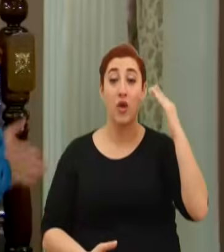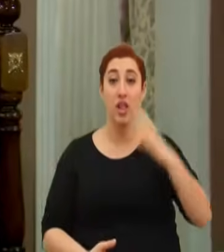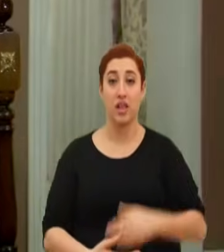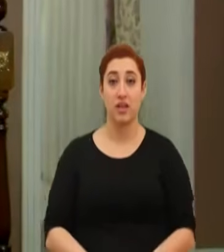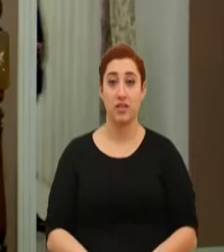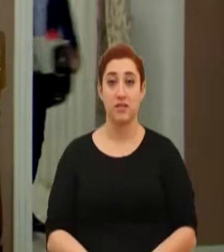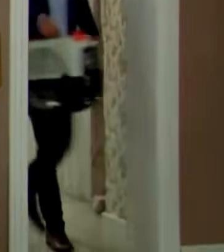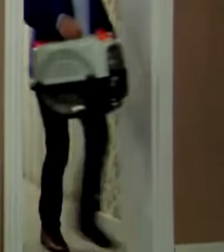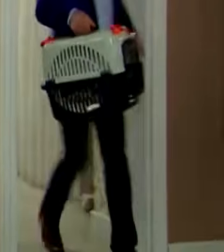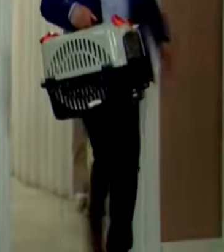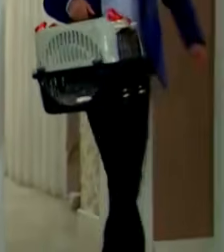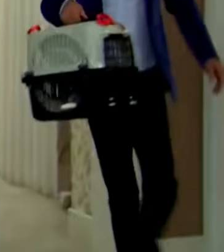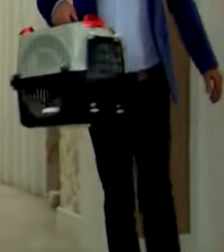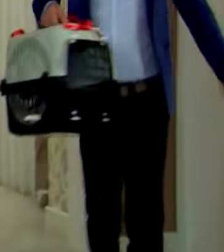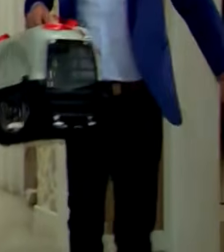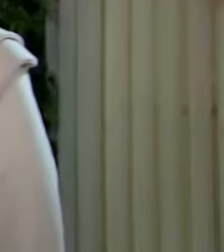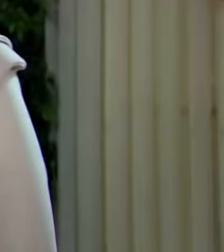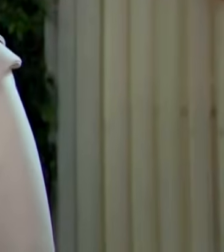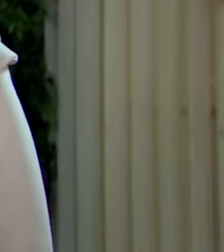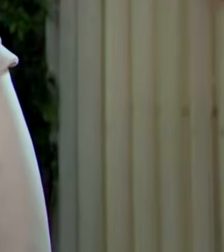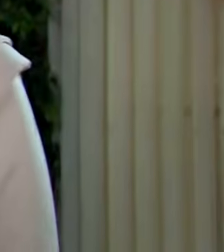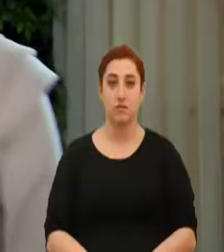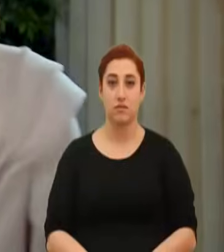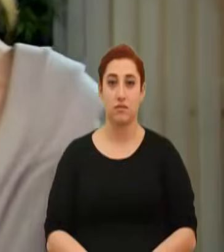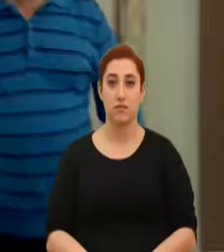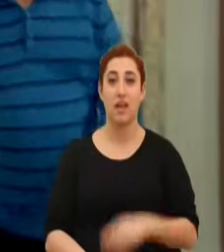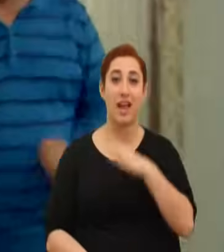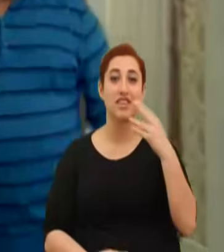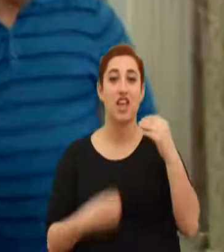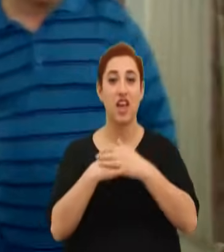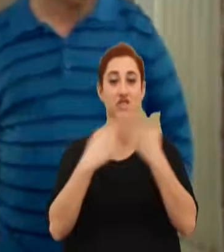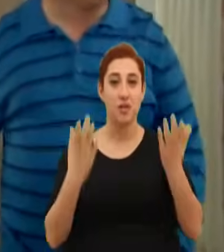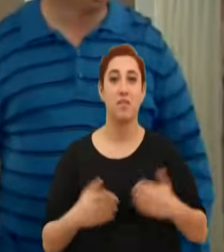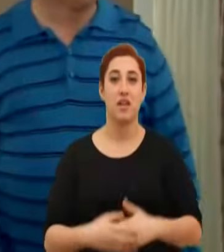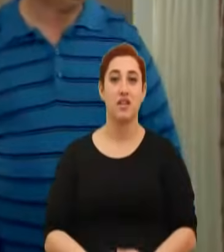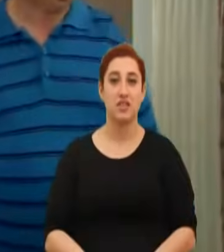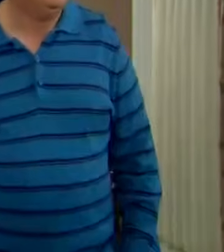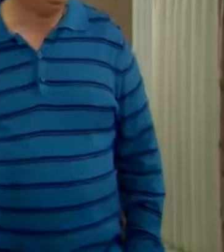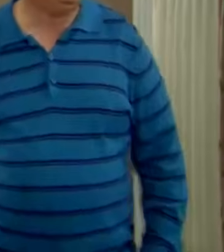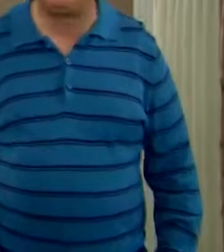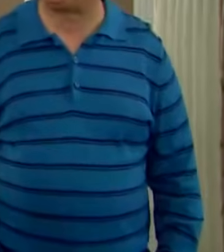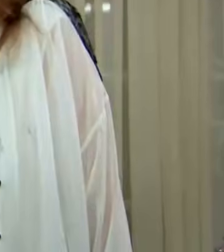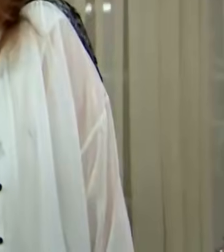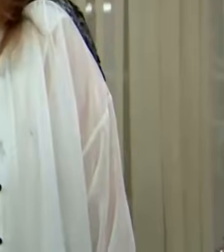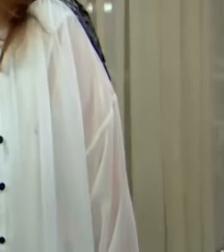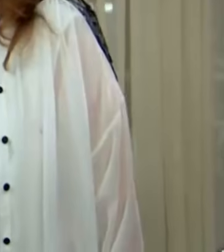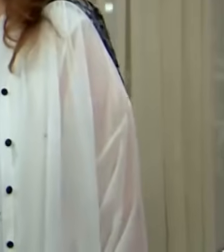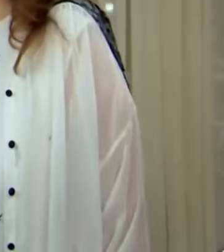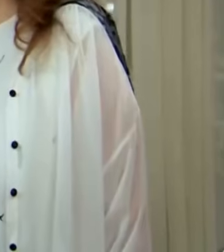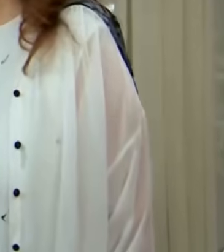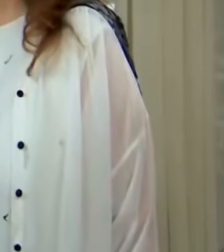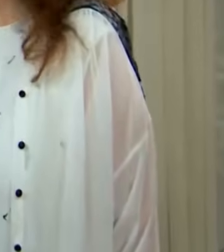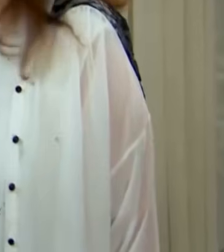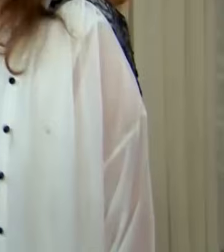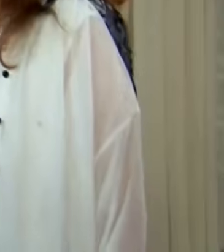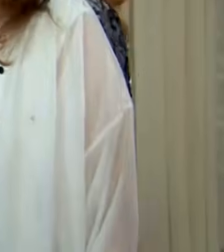Geliyorlar. Sarp elinde ufak bir kafesle içeri girdi. Herkese iyi akşamlar. Kimse Sarp'a